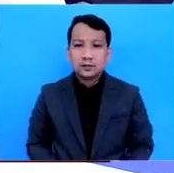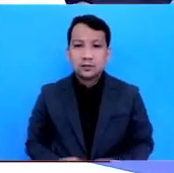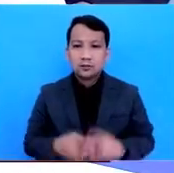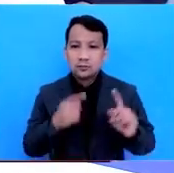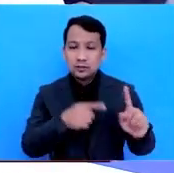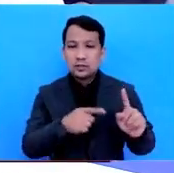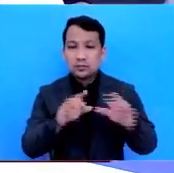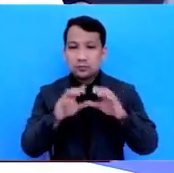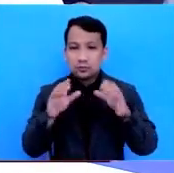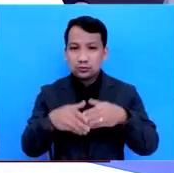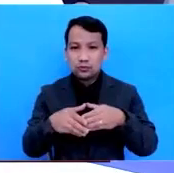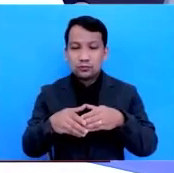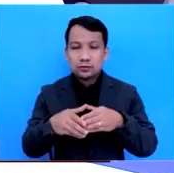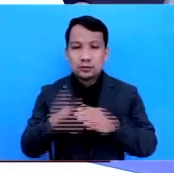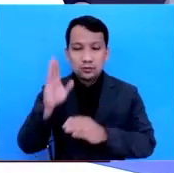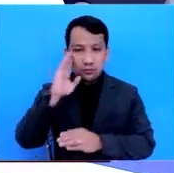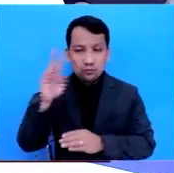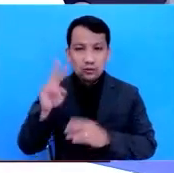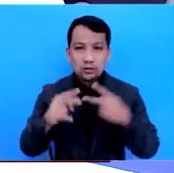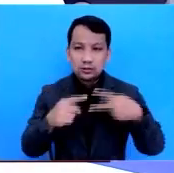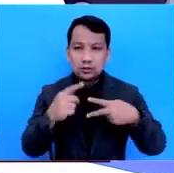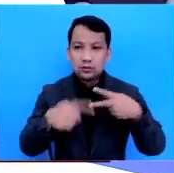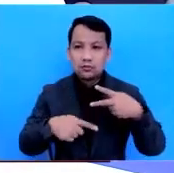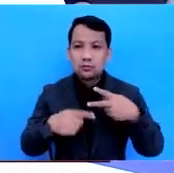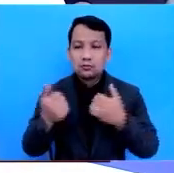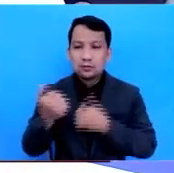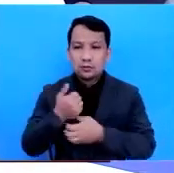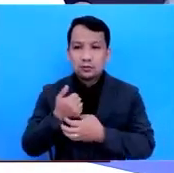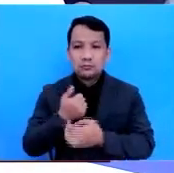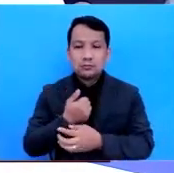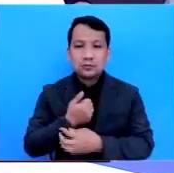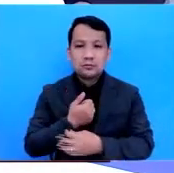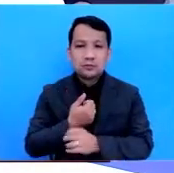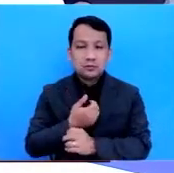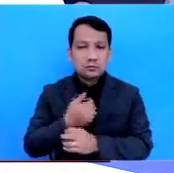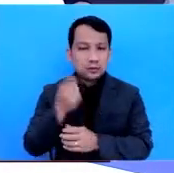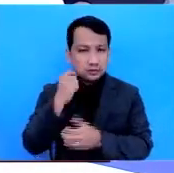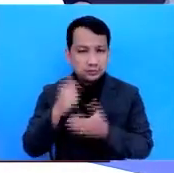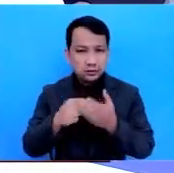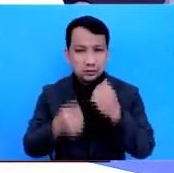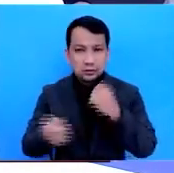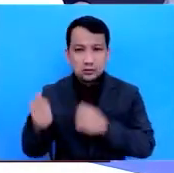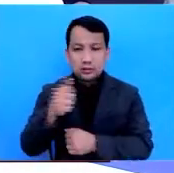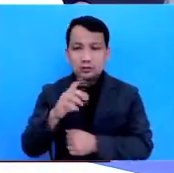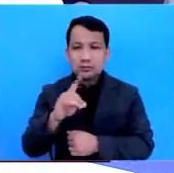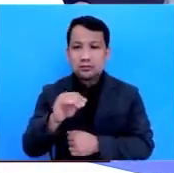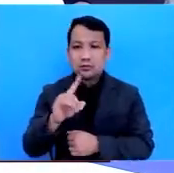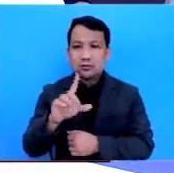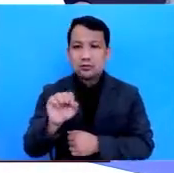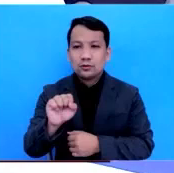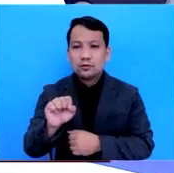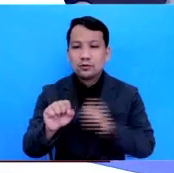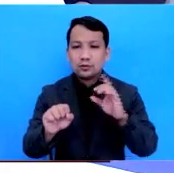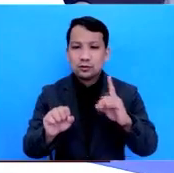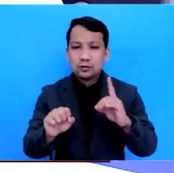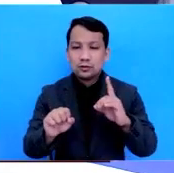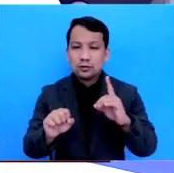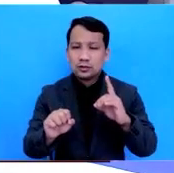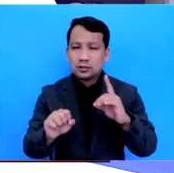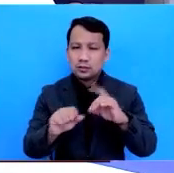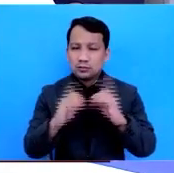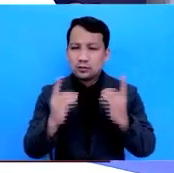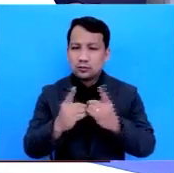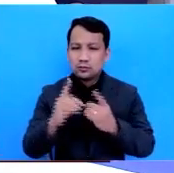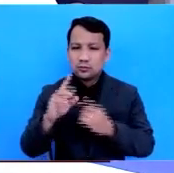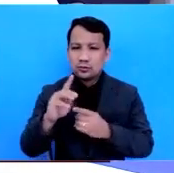Nako ni Bongbong Marcos ang dalawa sa mga nililigawan nila na maging kalihim ng Department of Labor and Employment at Department of Migrant Workers. Sinagot